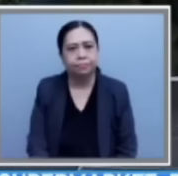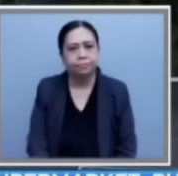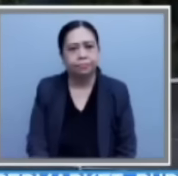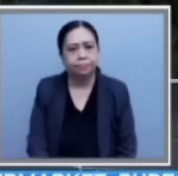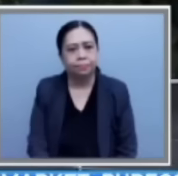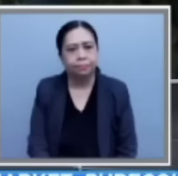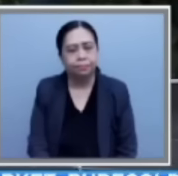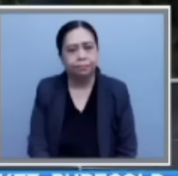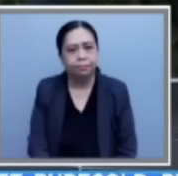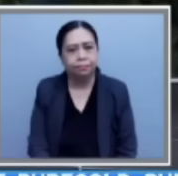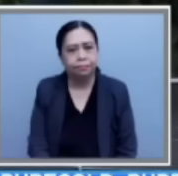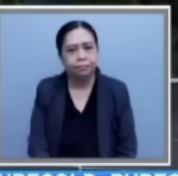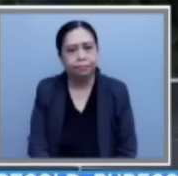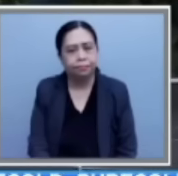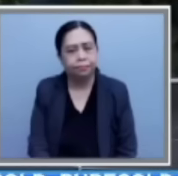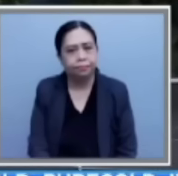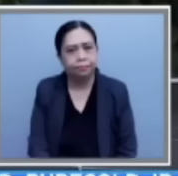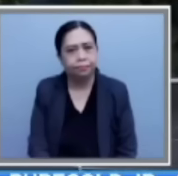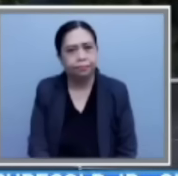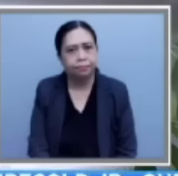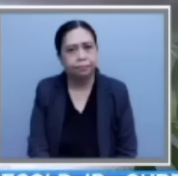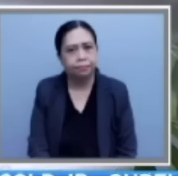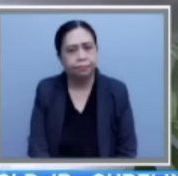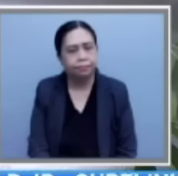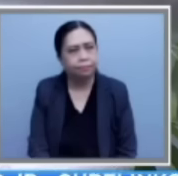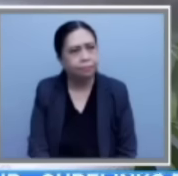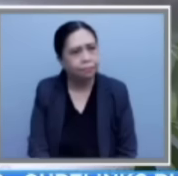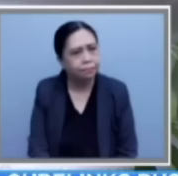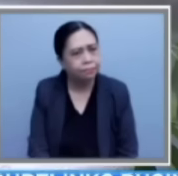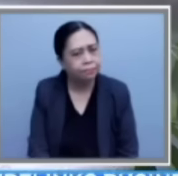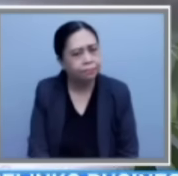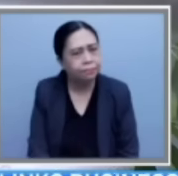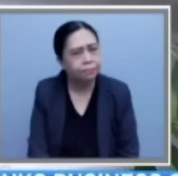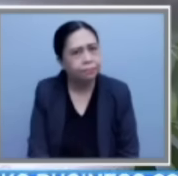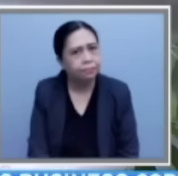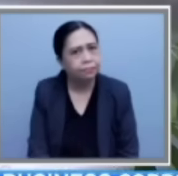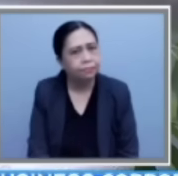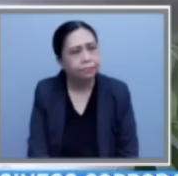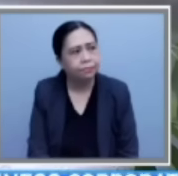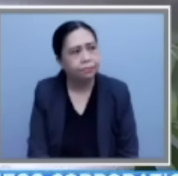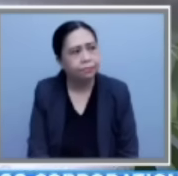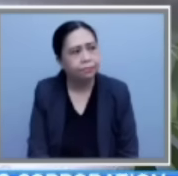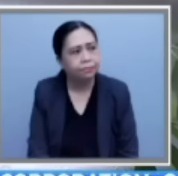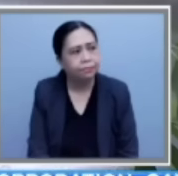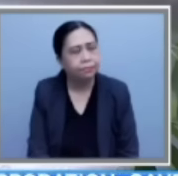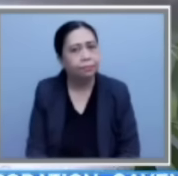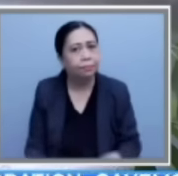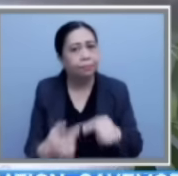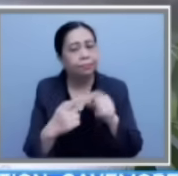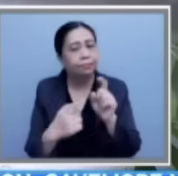Department of Foreign Affairs tayo dapat ano kumukuha ha wala sa iba wala lalo na sa